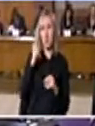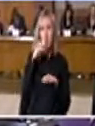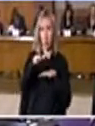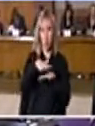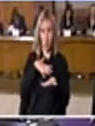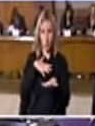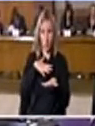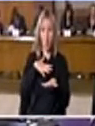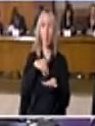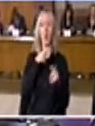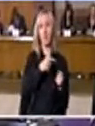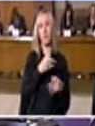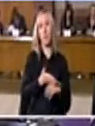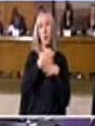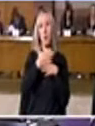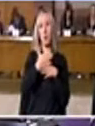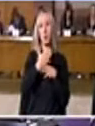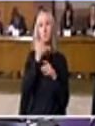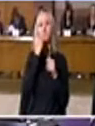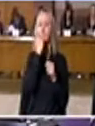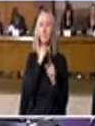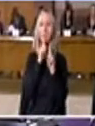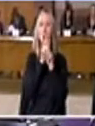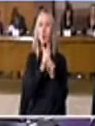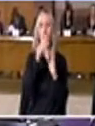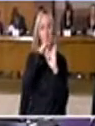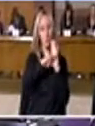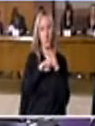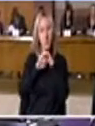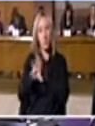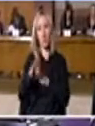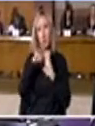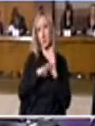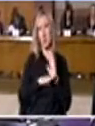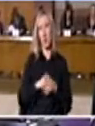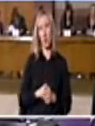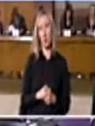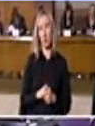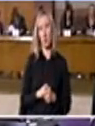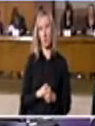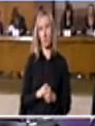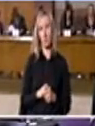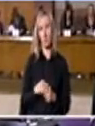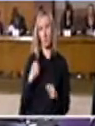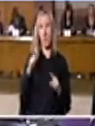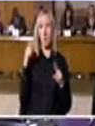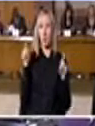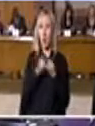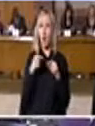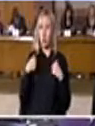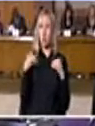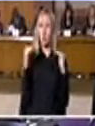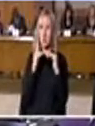nad radom vlade doprineti doslovno sprovođenju zakona iz ovih oblasti. Konstatovali smo zajedno